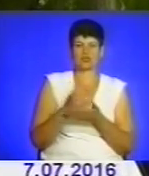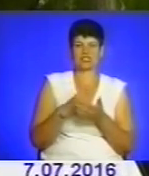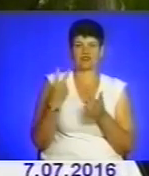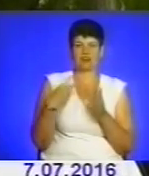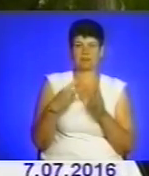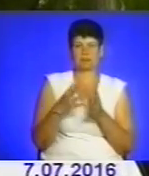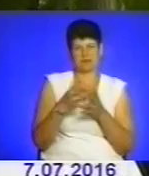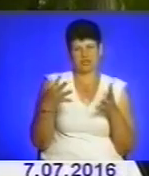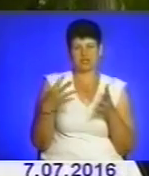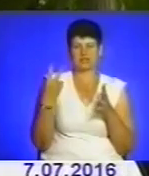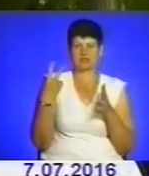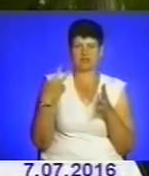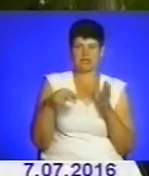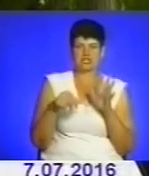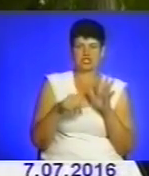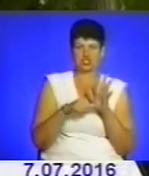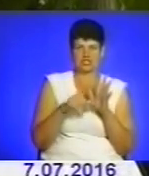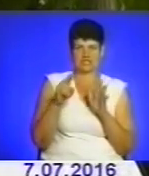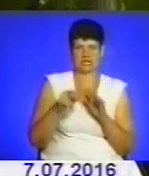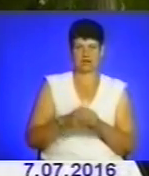26, понад 26 центнерів.